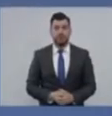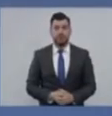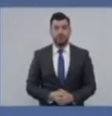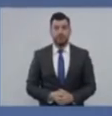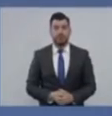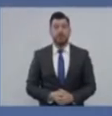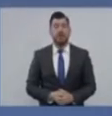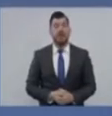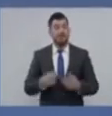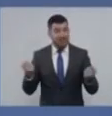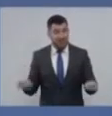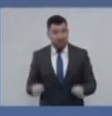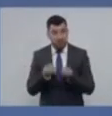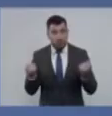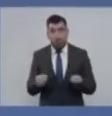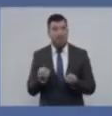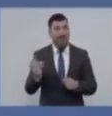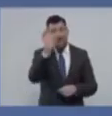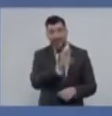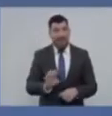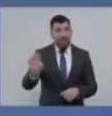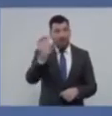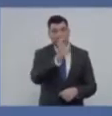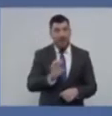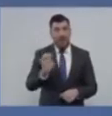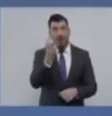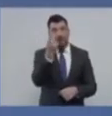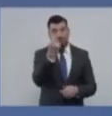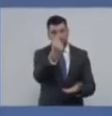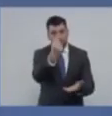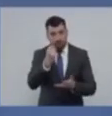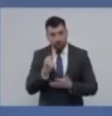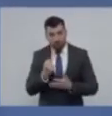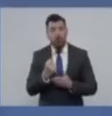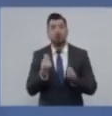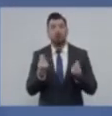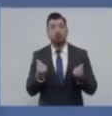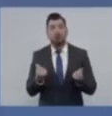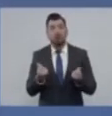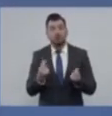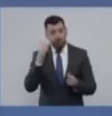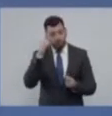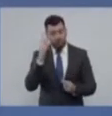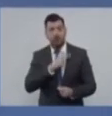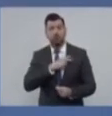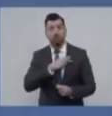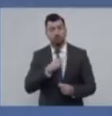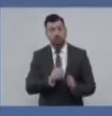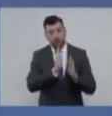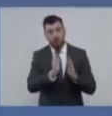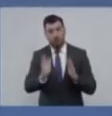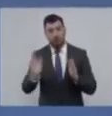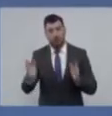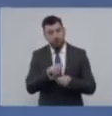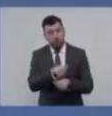δημοσιονομική ευελιξία με σύνεση και υπευθυνότητα ενεργοποιούμε στο μέγιστο